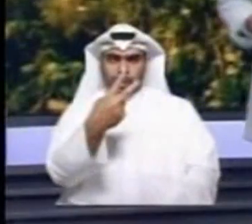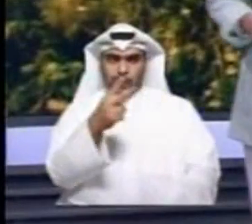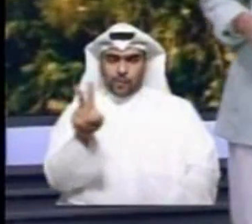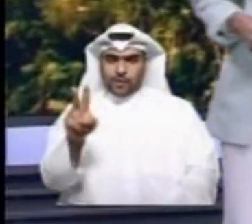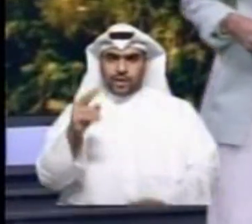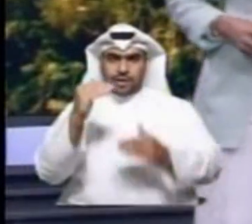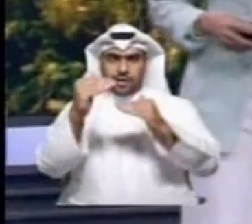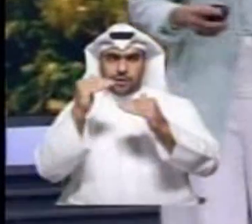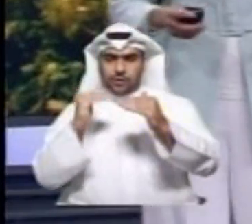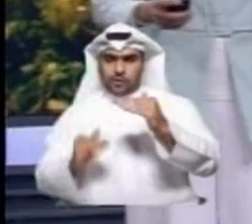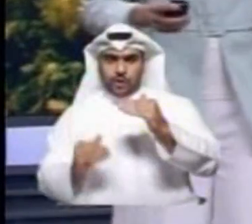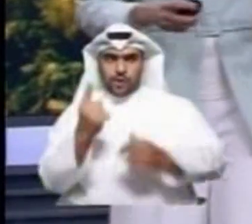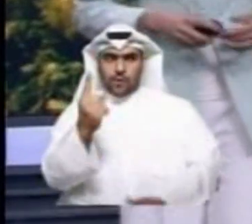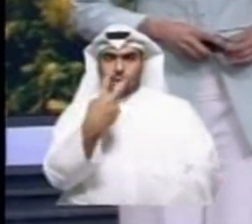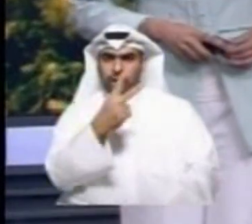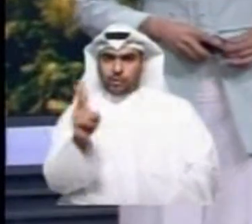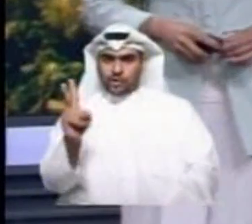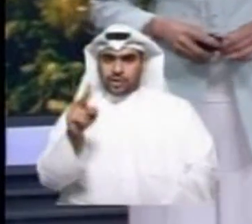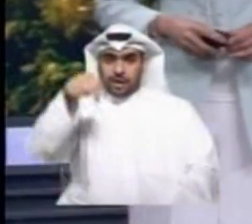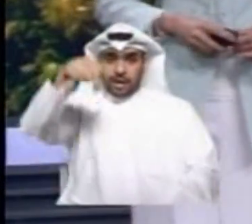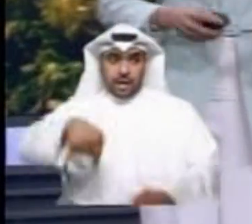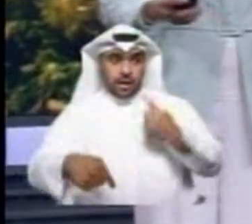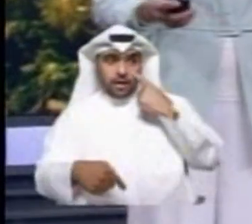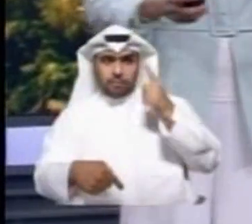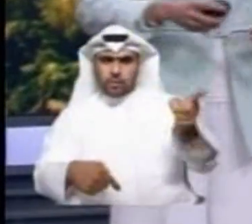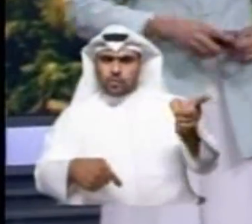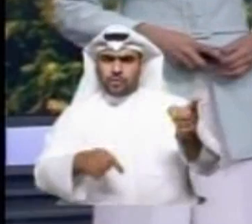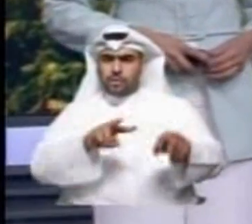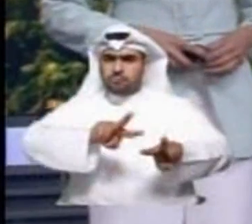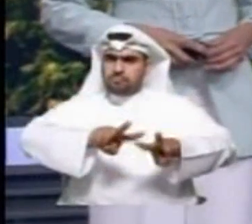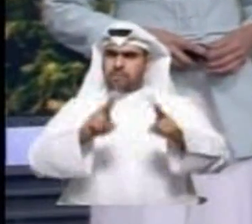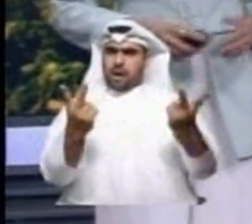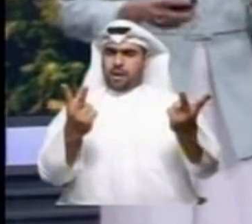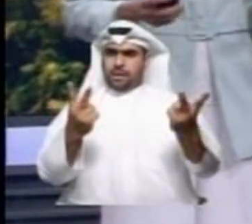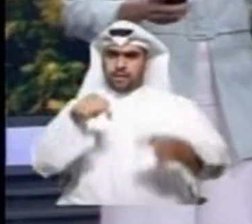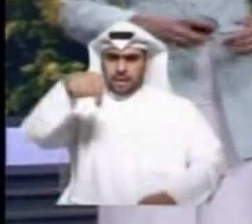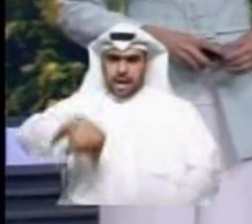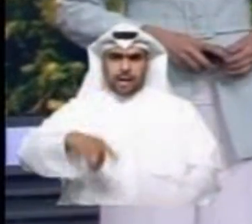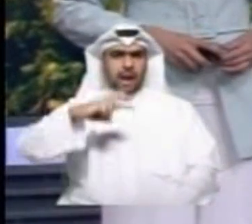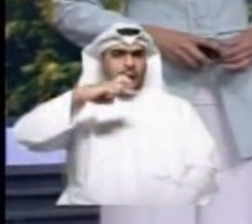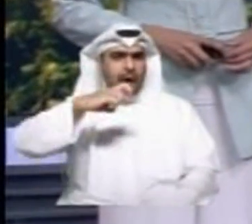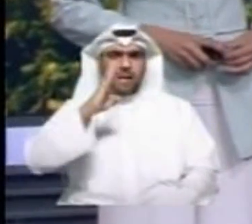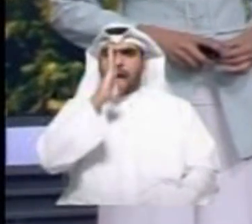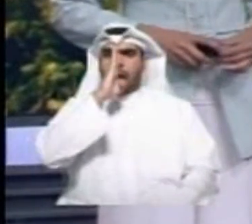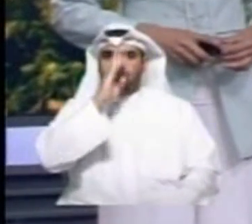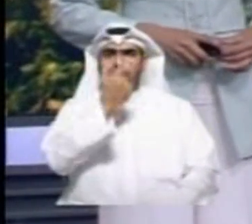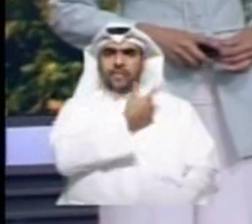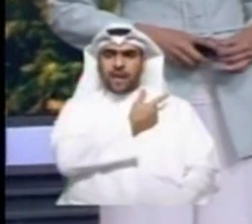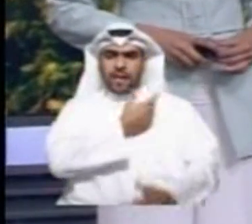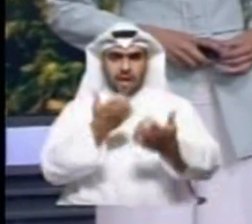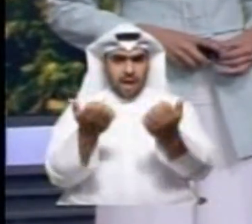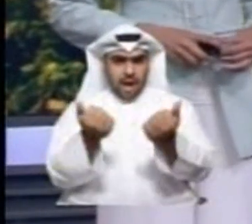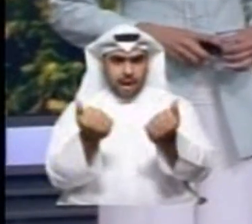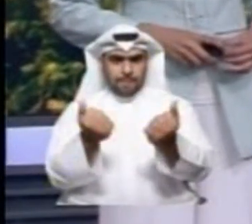أعزائي المشاهدين، لاحظ تغير ملحوظ في أحوال الطقس خلال هذه الفترة، وحول هذا الموضوع ينضم معنا